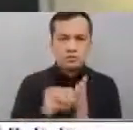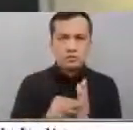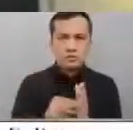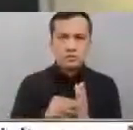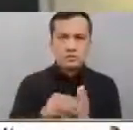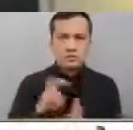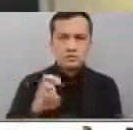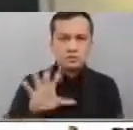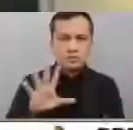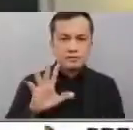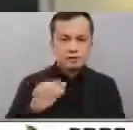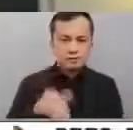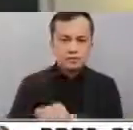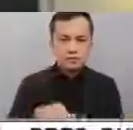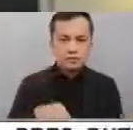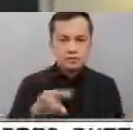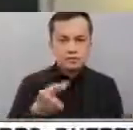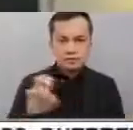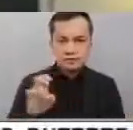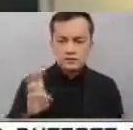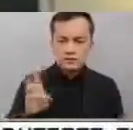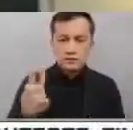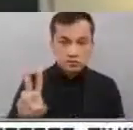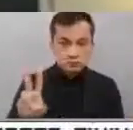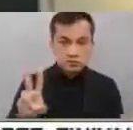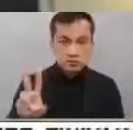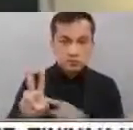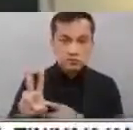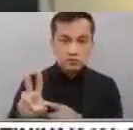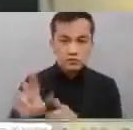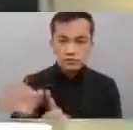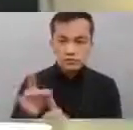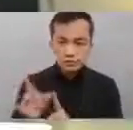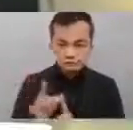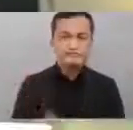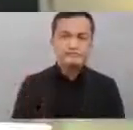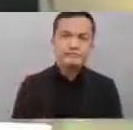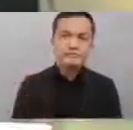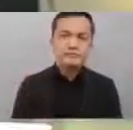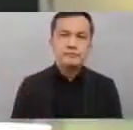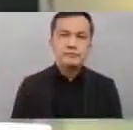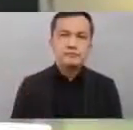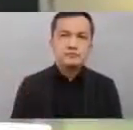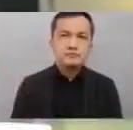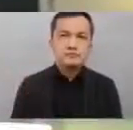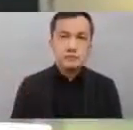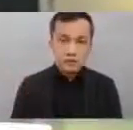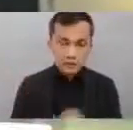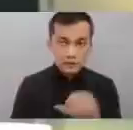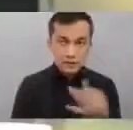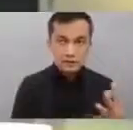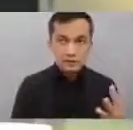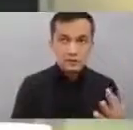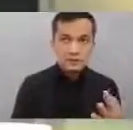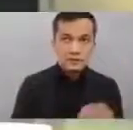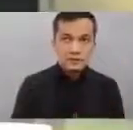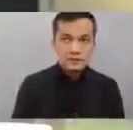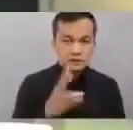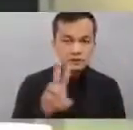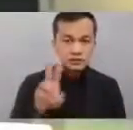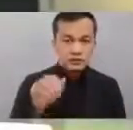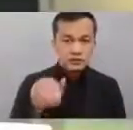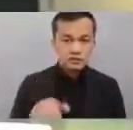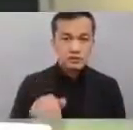Maynila. Mas naging mabilis naman ang proseso ng night vaccination ngayon dahil kukonti lamang ang